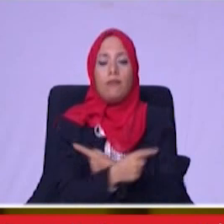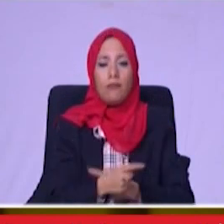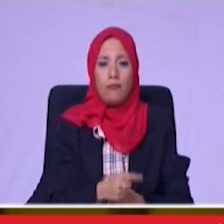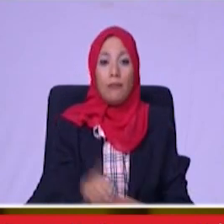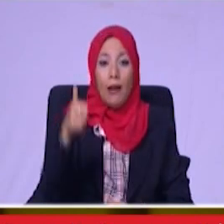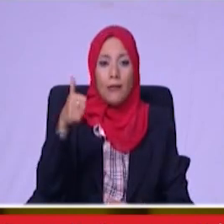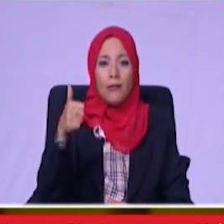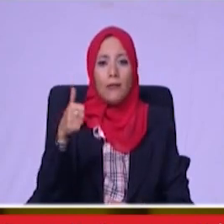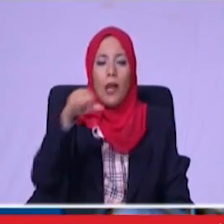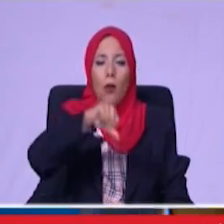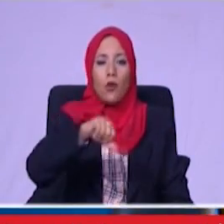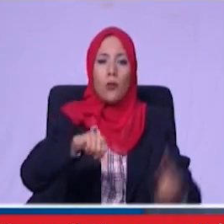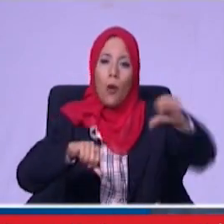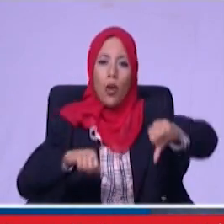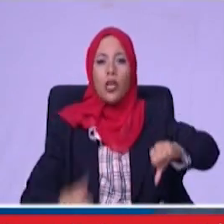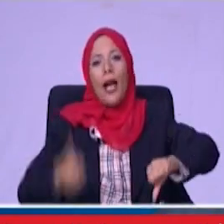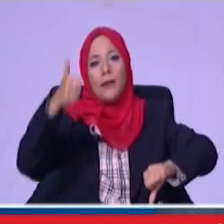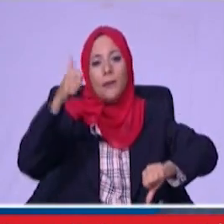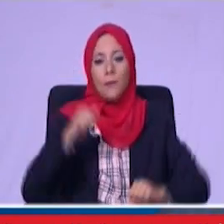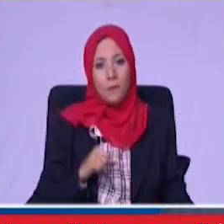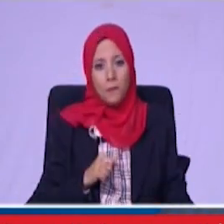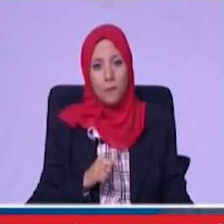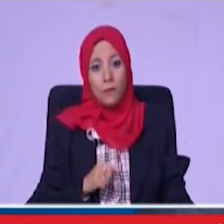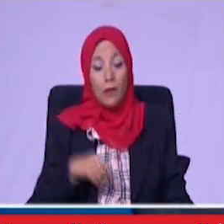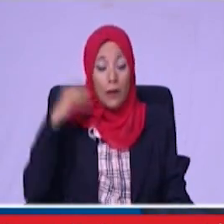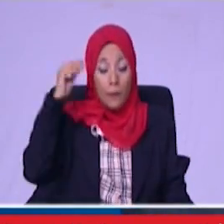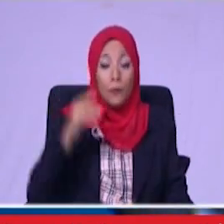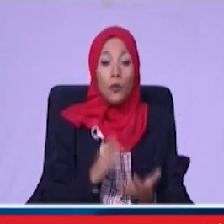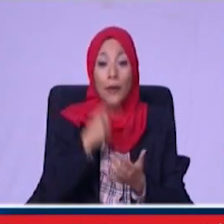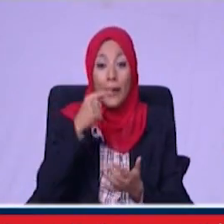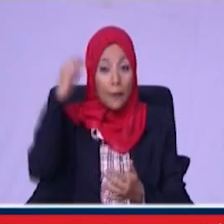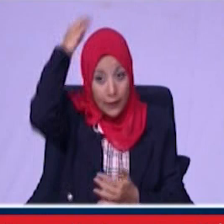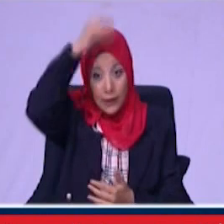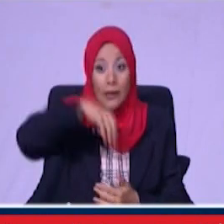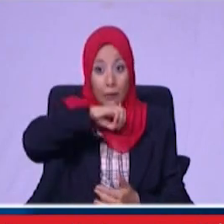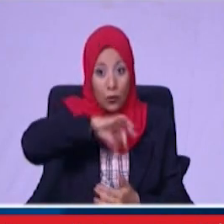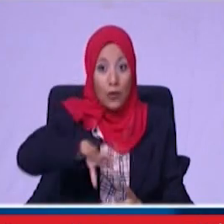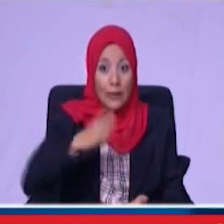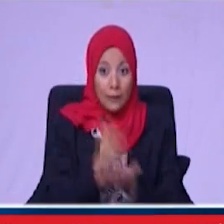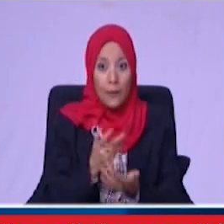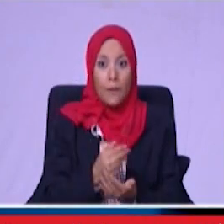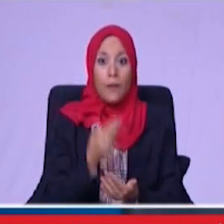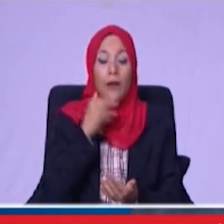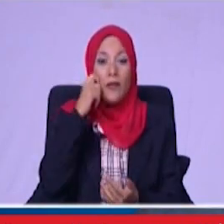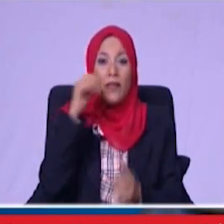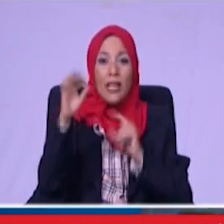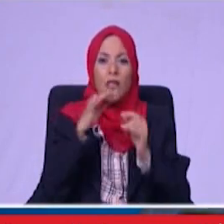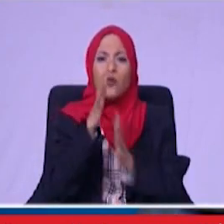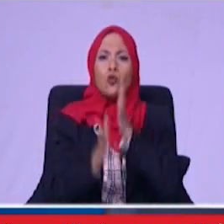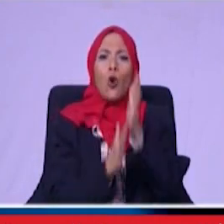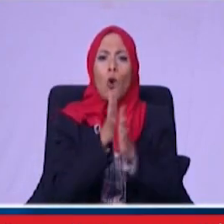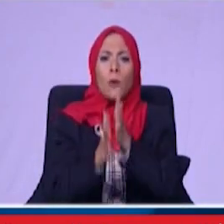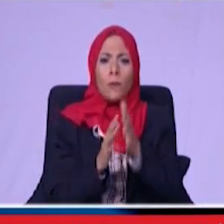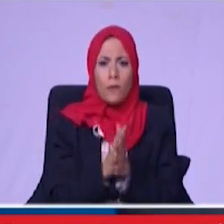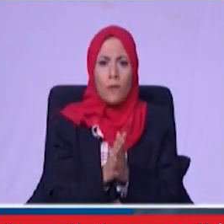ممكن طيب من ضمن شفاعات سيدنا النبي محمد صلى الله عليه وسلم ناس في جهنم